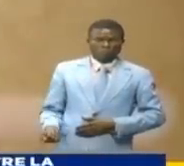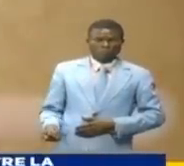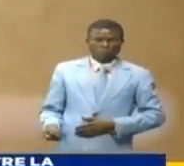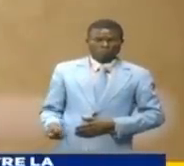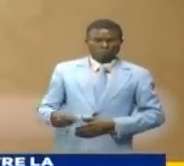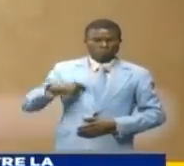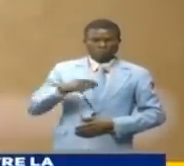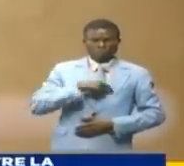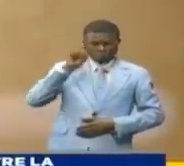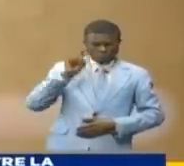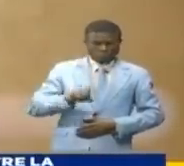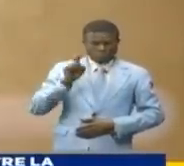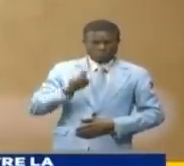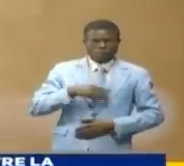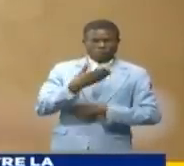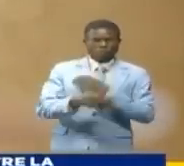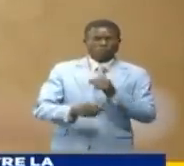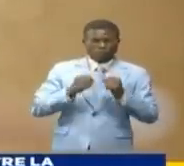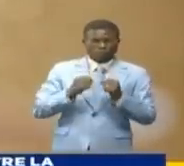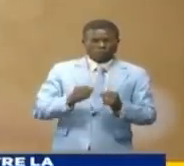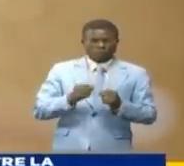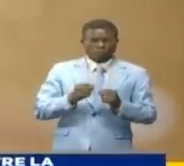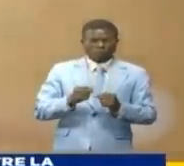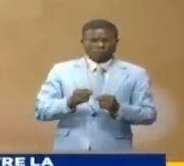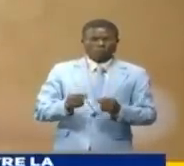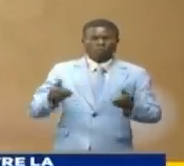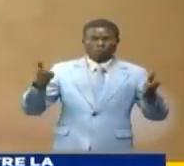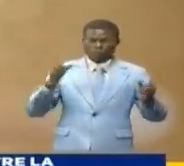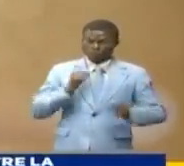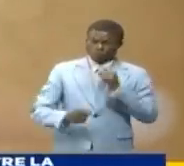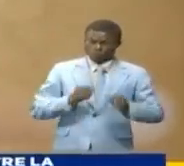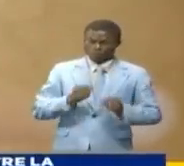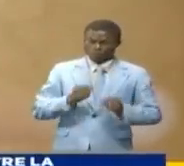doit toujours, à tout moment, être actif,